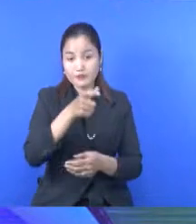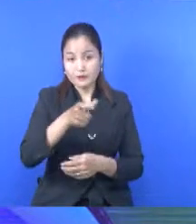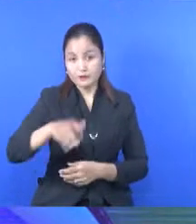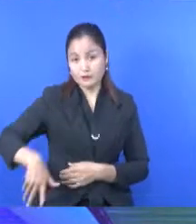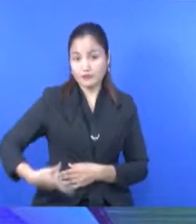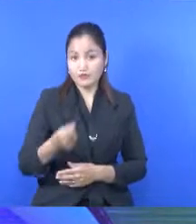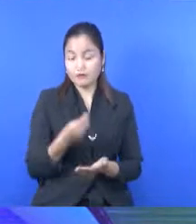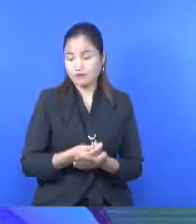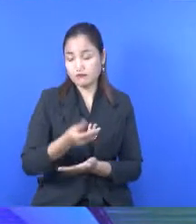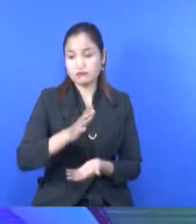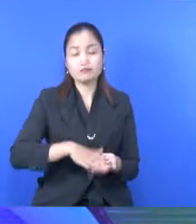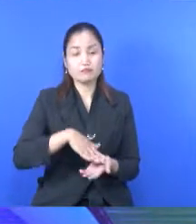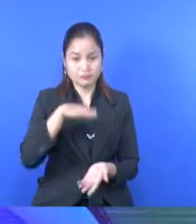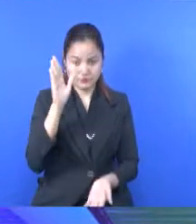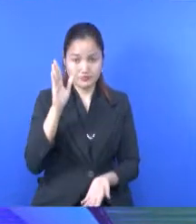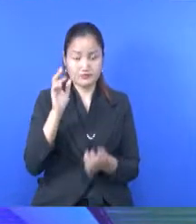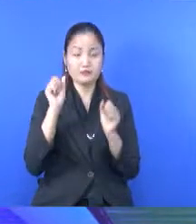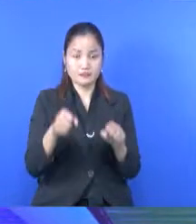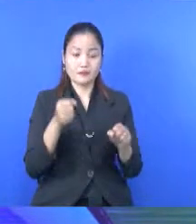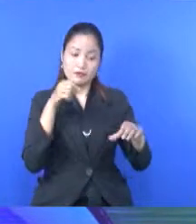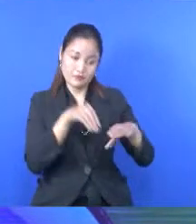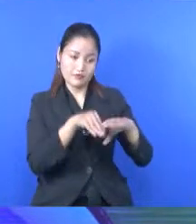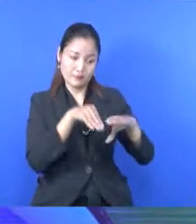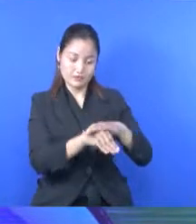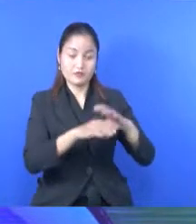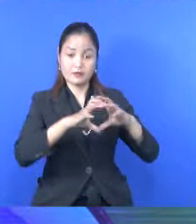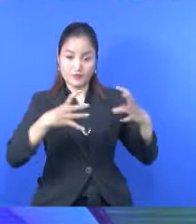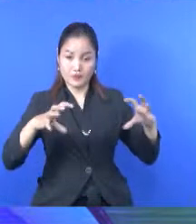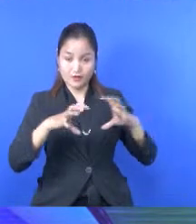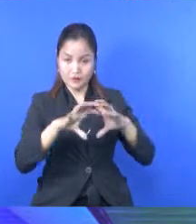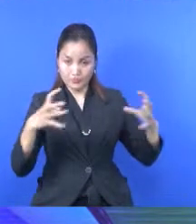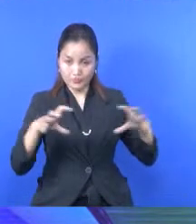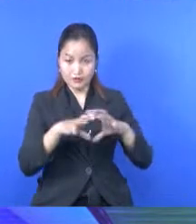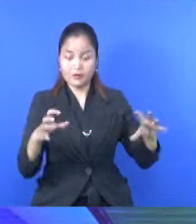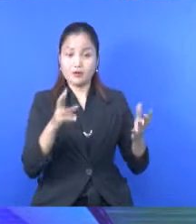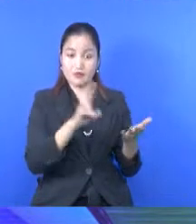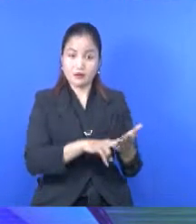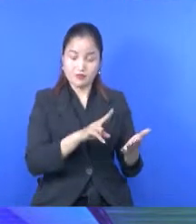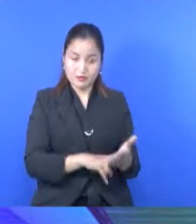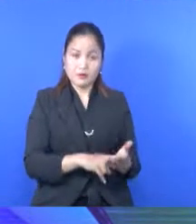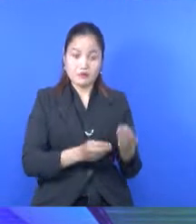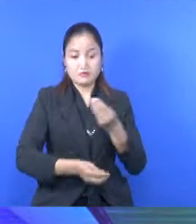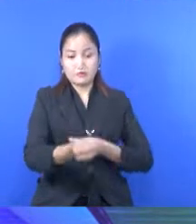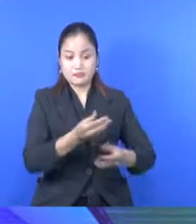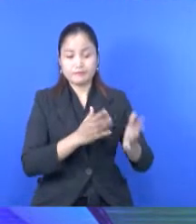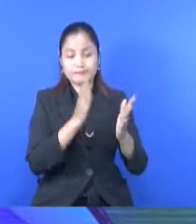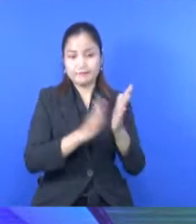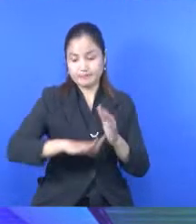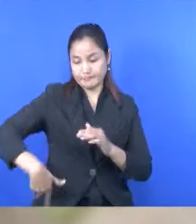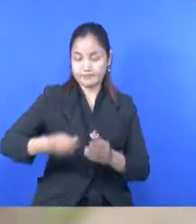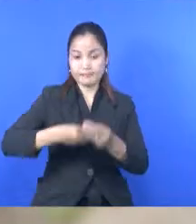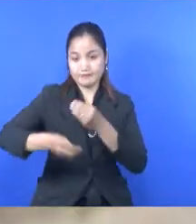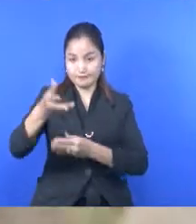đầm lại cố cho tới con trà rong chạ cái chân ấy đầm bay cột cung ca nòm chân chàng con sóc nâng cao prate